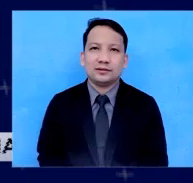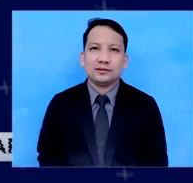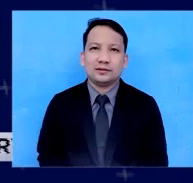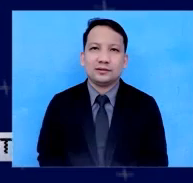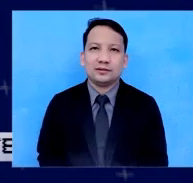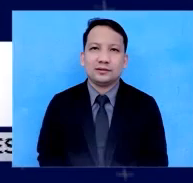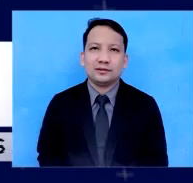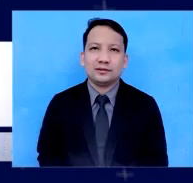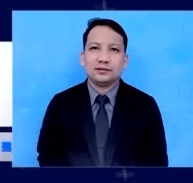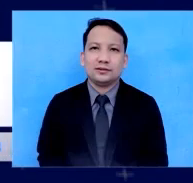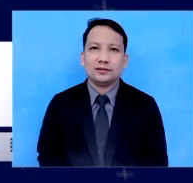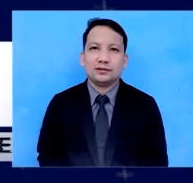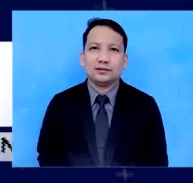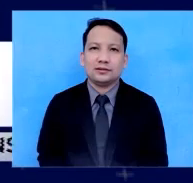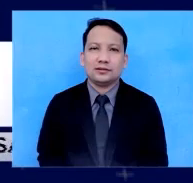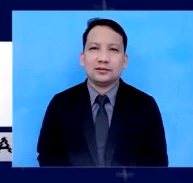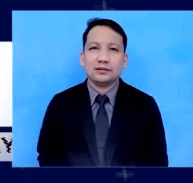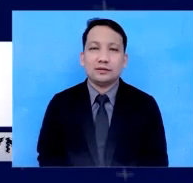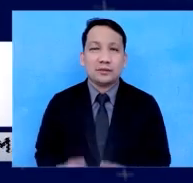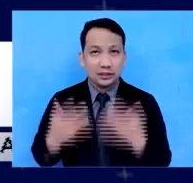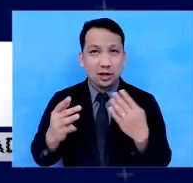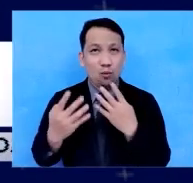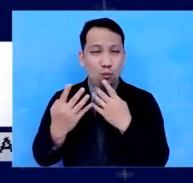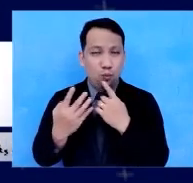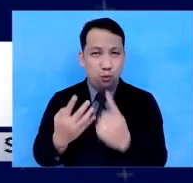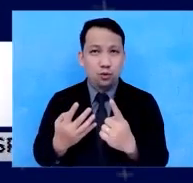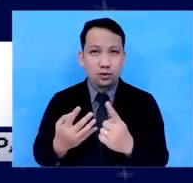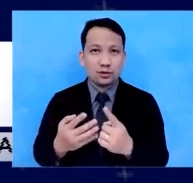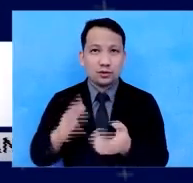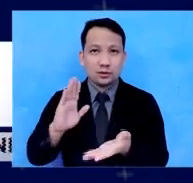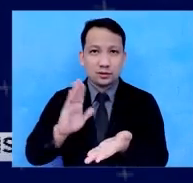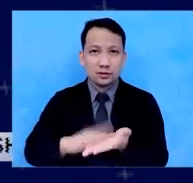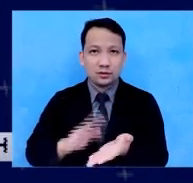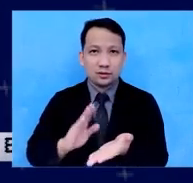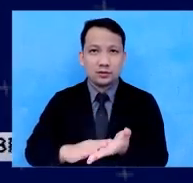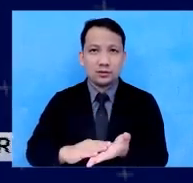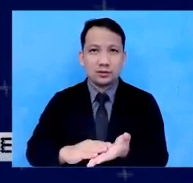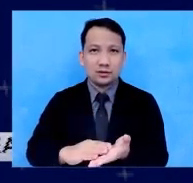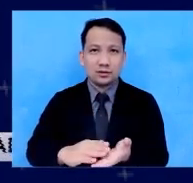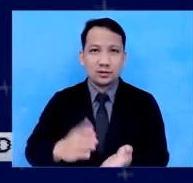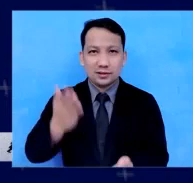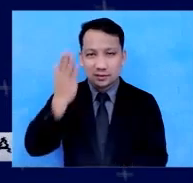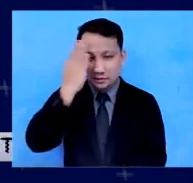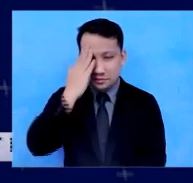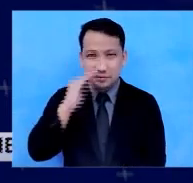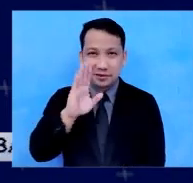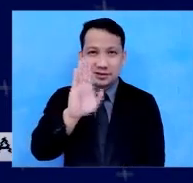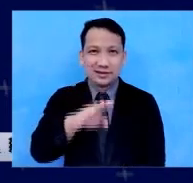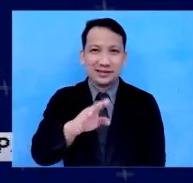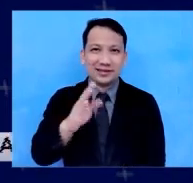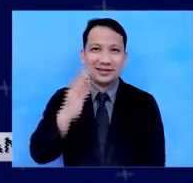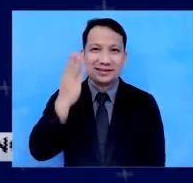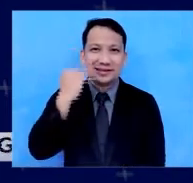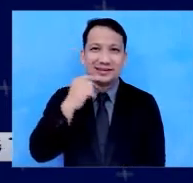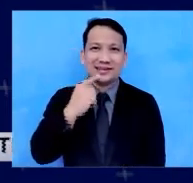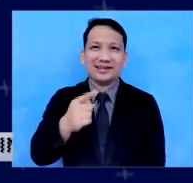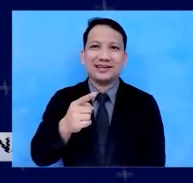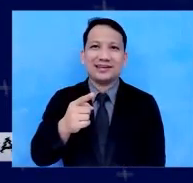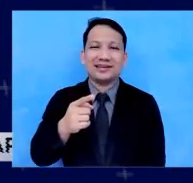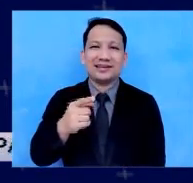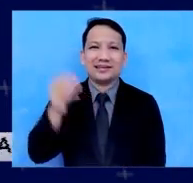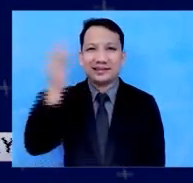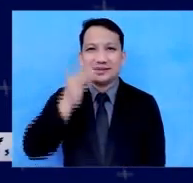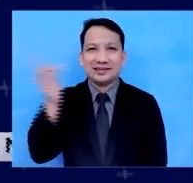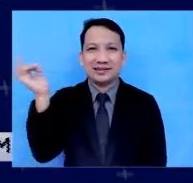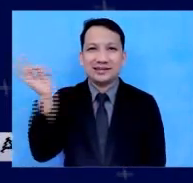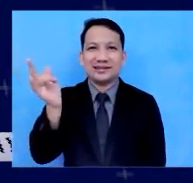Matapos hipan ng birthday cake, bigla itong hinawakan ni Alex Gonzaga. Saka naman niya pinahid ang chocolate sa mukha ng server na may hawak